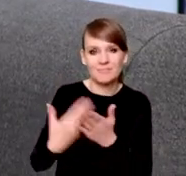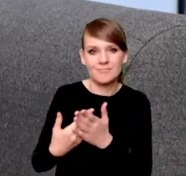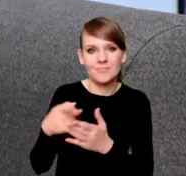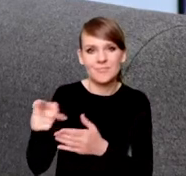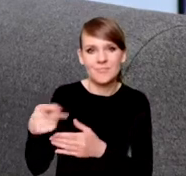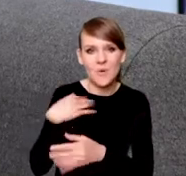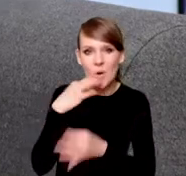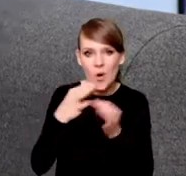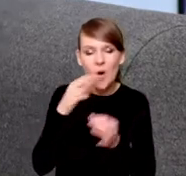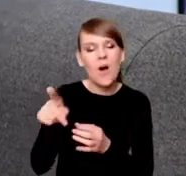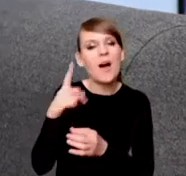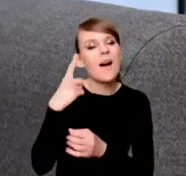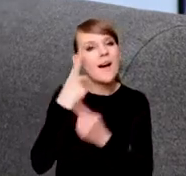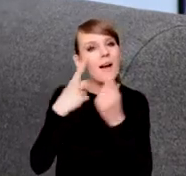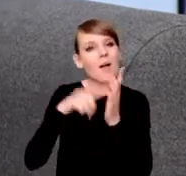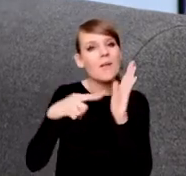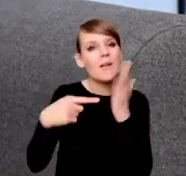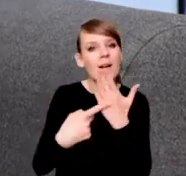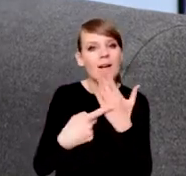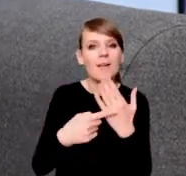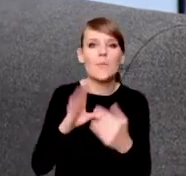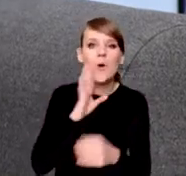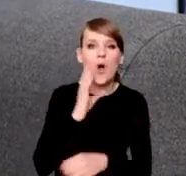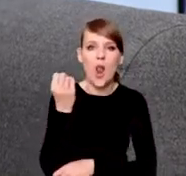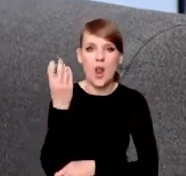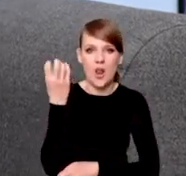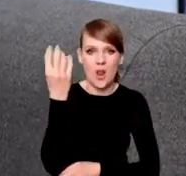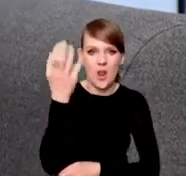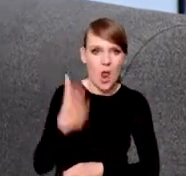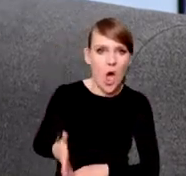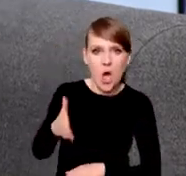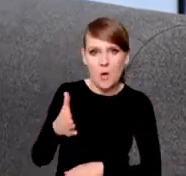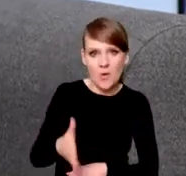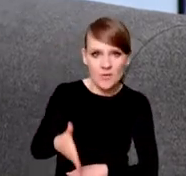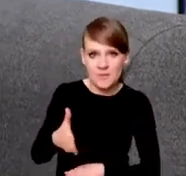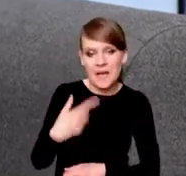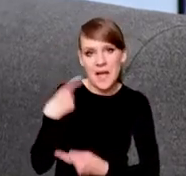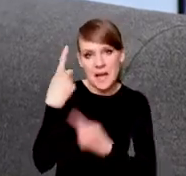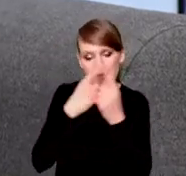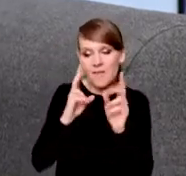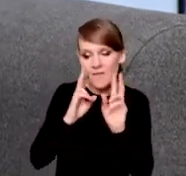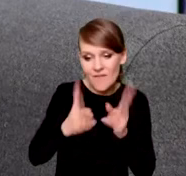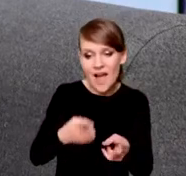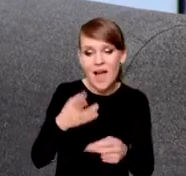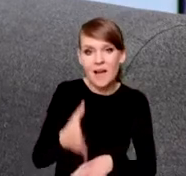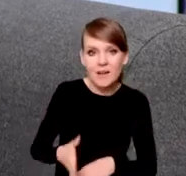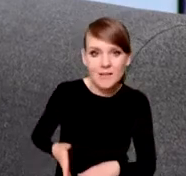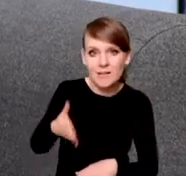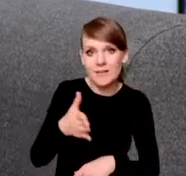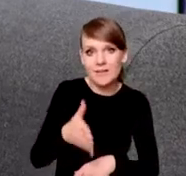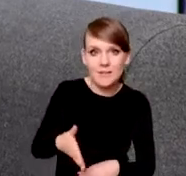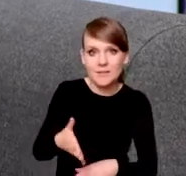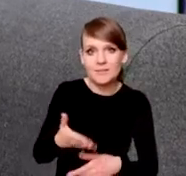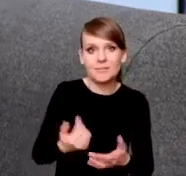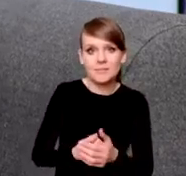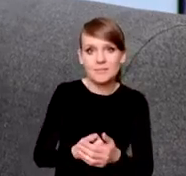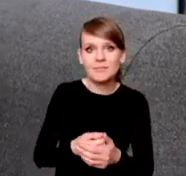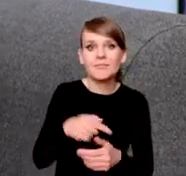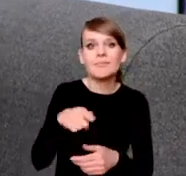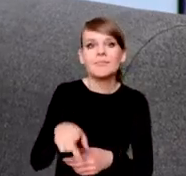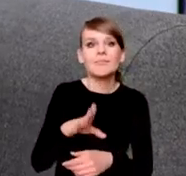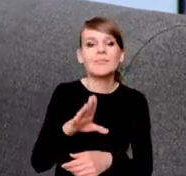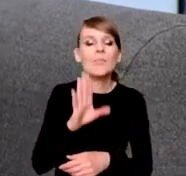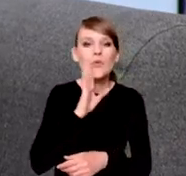To ja sobie tak właśnie od razu pomyślałam, że owszem, lokomotywa jest właśnie prowadzona przez kadrę zarządzającą,